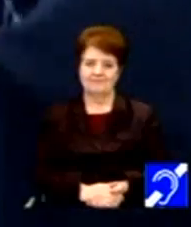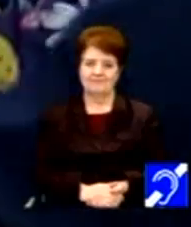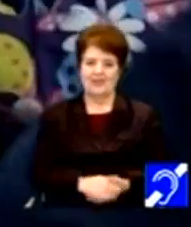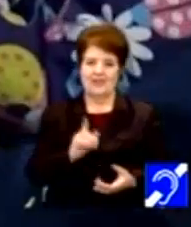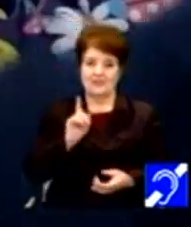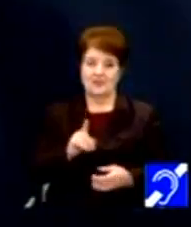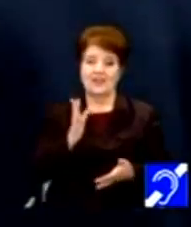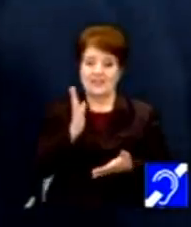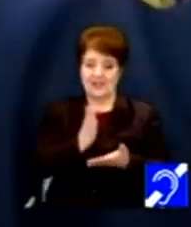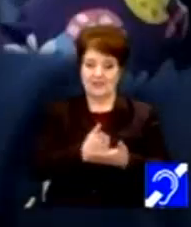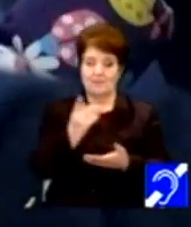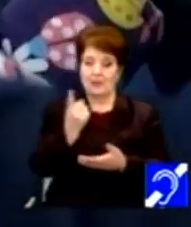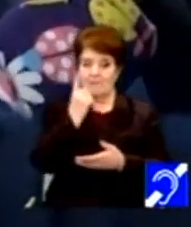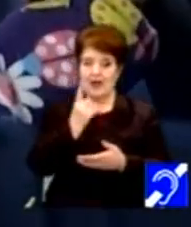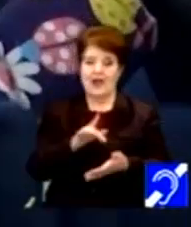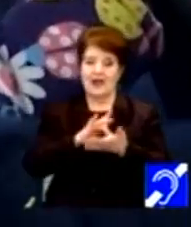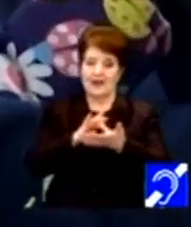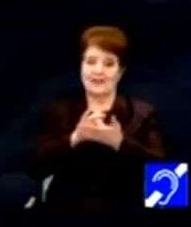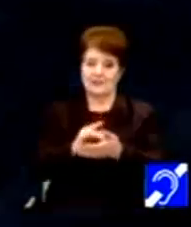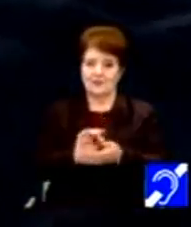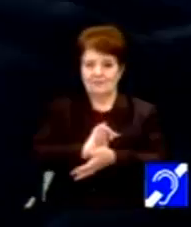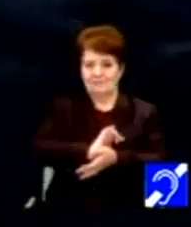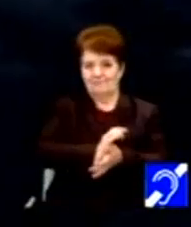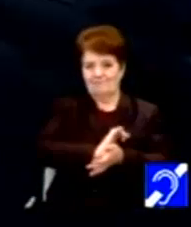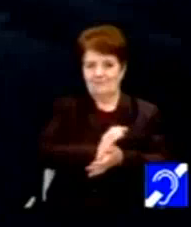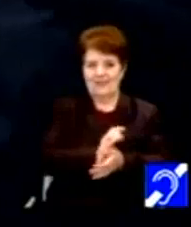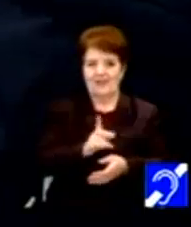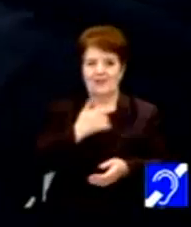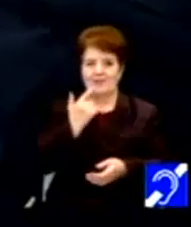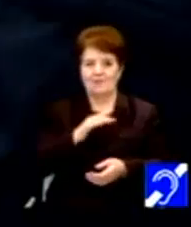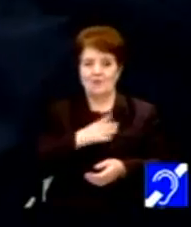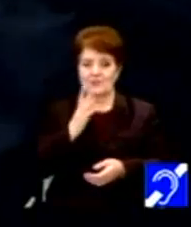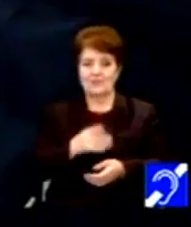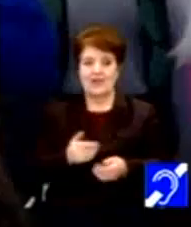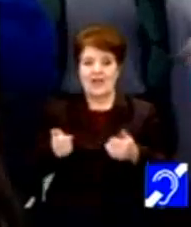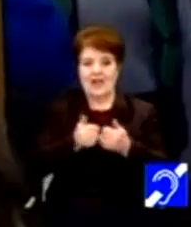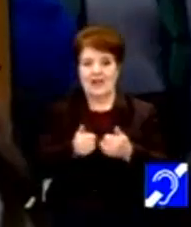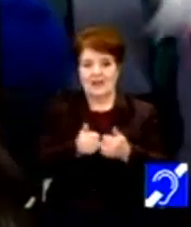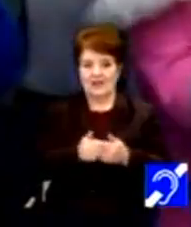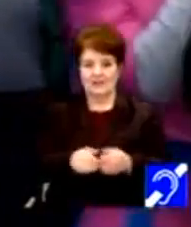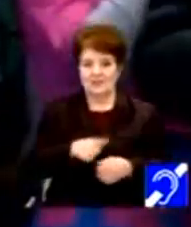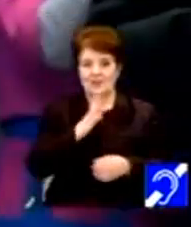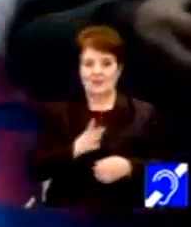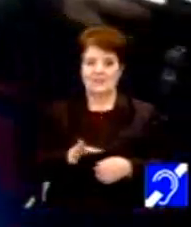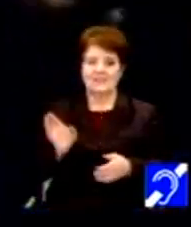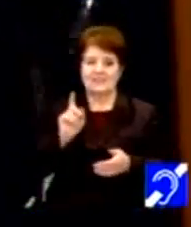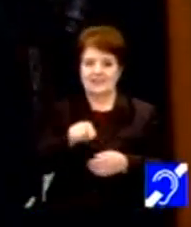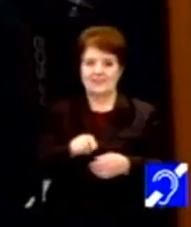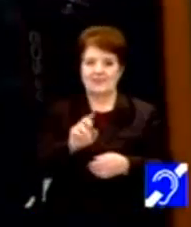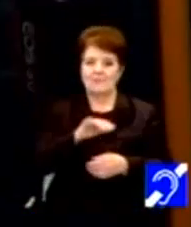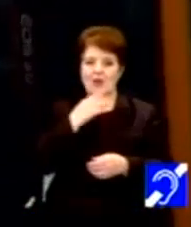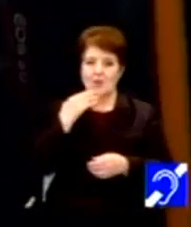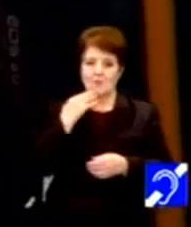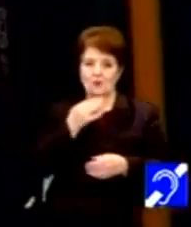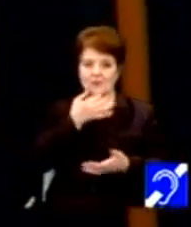Ce e drept, în prima călătorie, copiii au stat cam înghesuiți în troleibuzul lui Moș Crăciun. Alături de ei s-au străduit să încapă în mijlocul de transport și mai